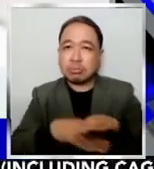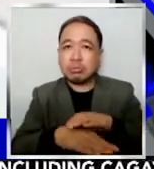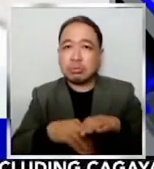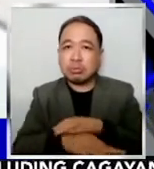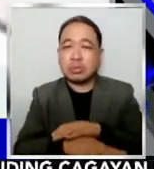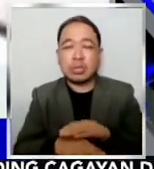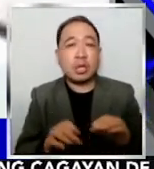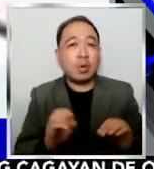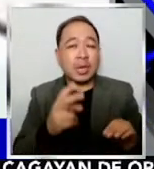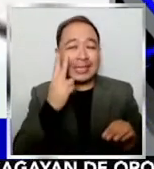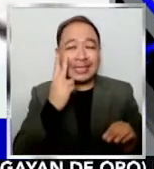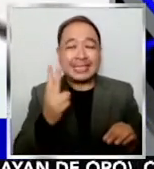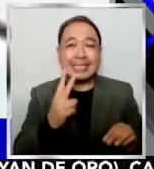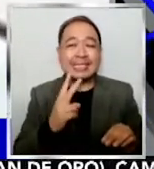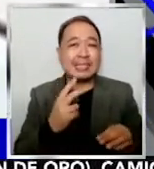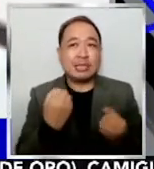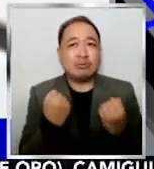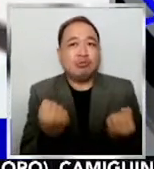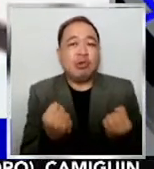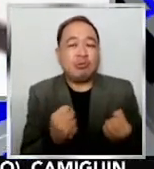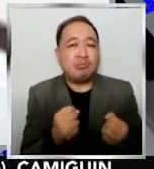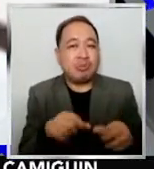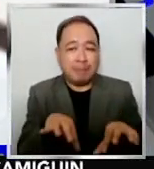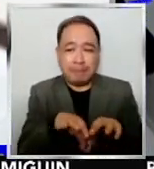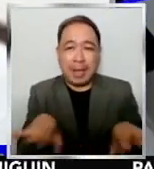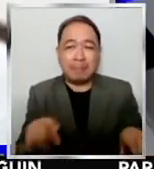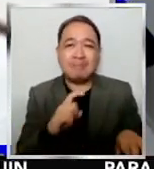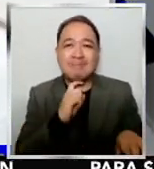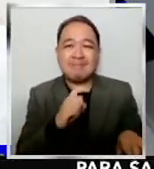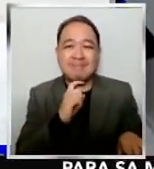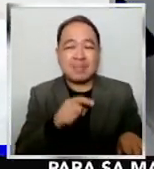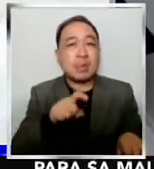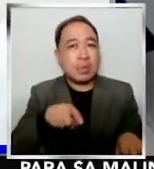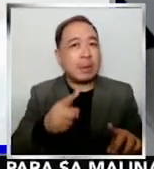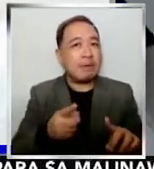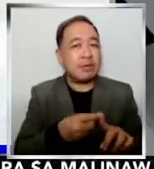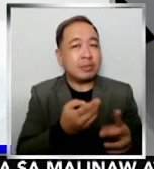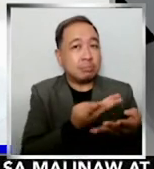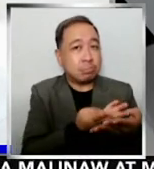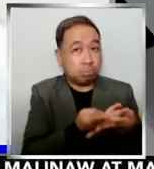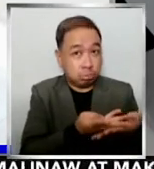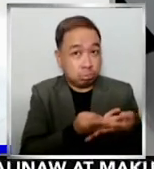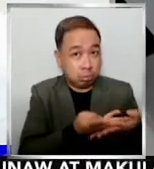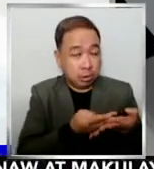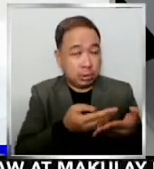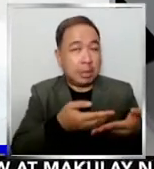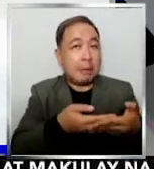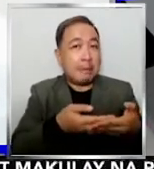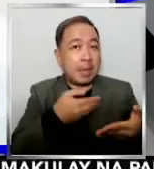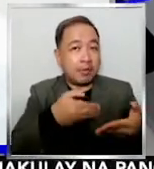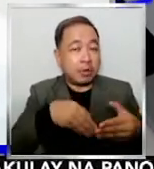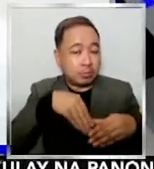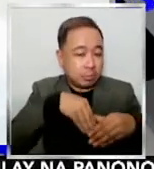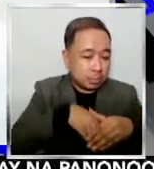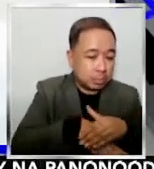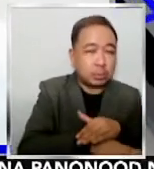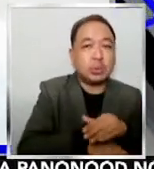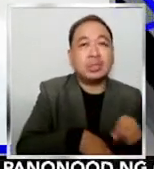concrete pipe na dapat i-touch basin muna bago doon sa drain natin, sa main